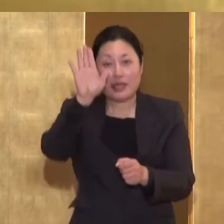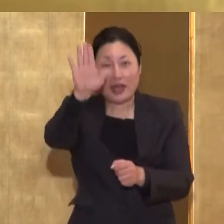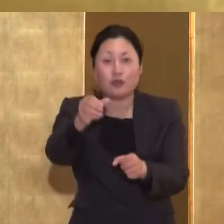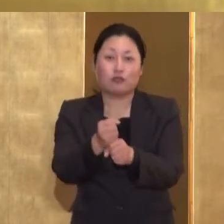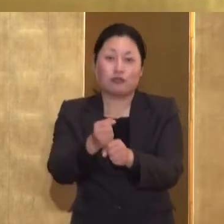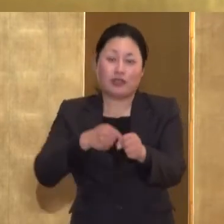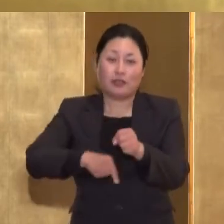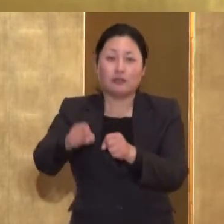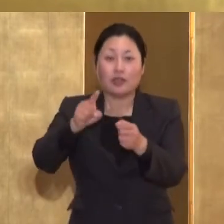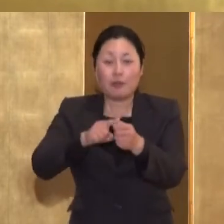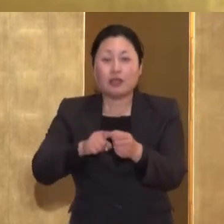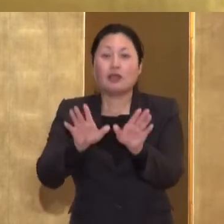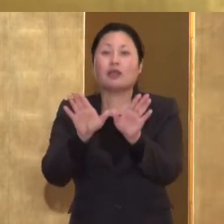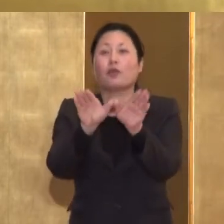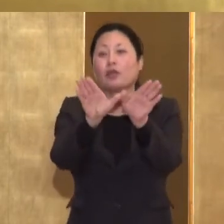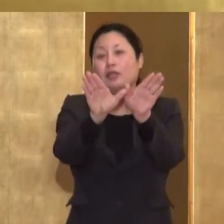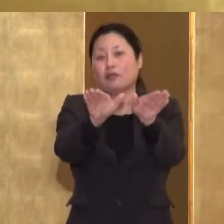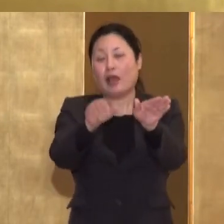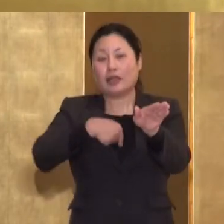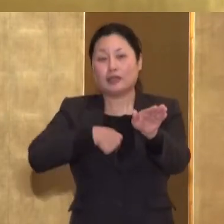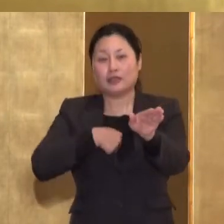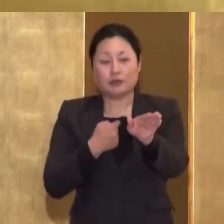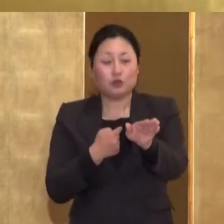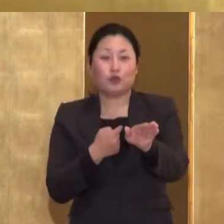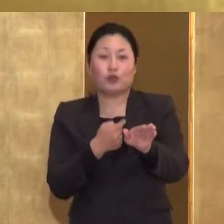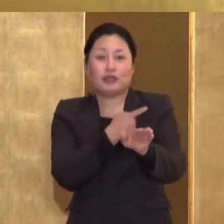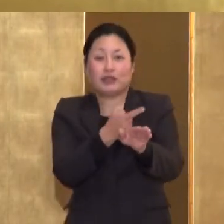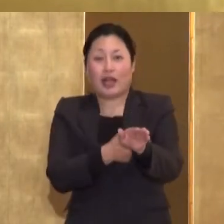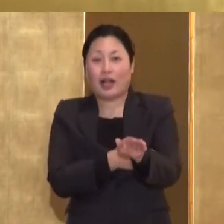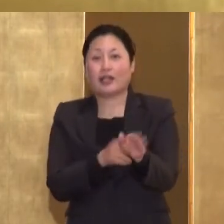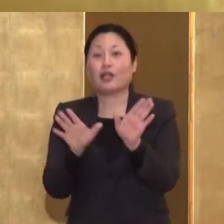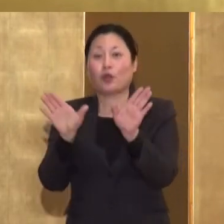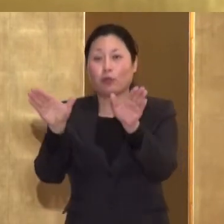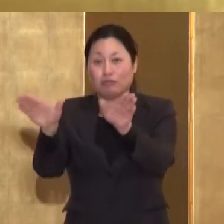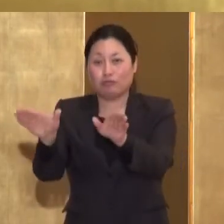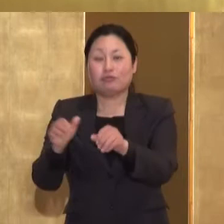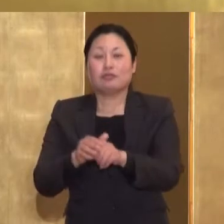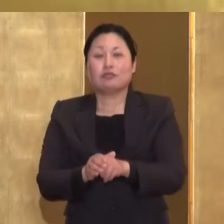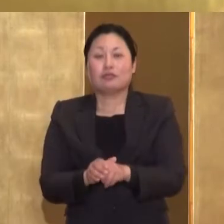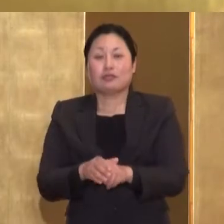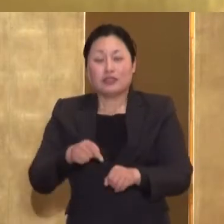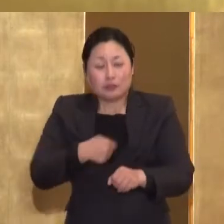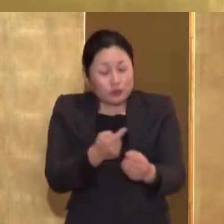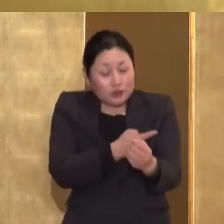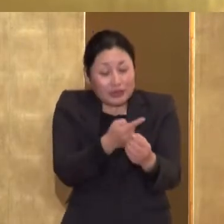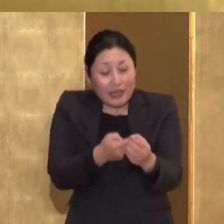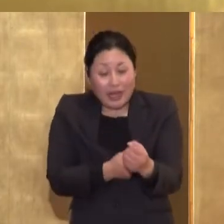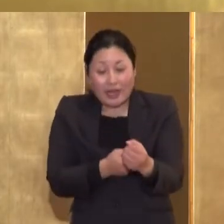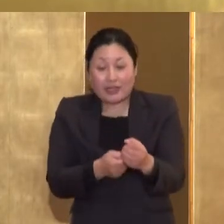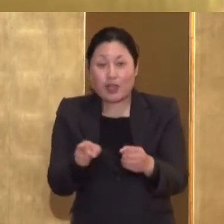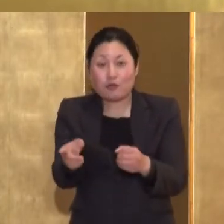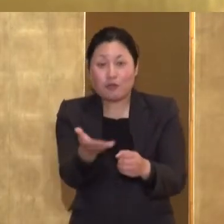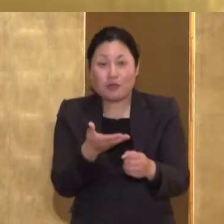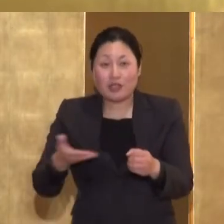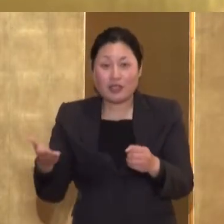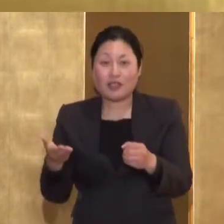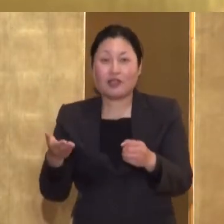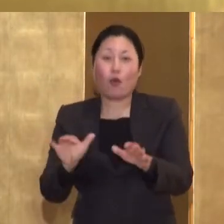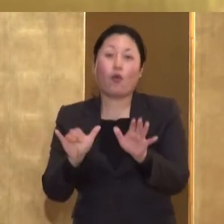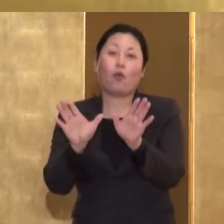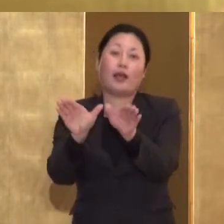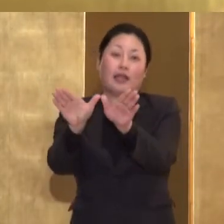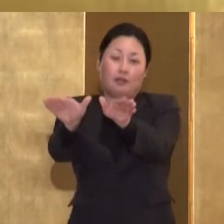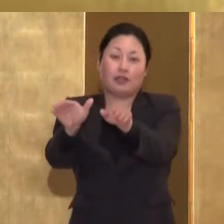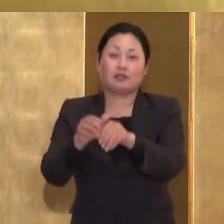渡り鳥たちは自らの翼で飛び出し、自らの力で海を渡り切ります。誰